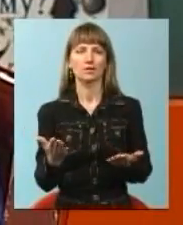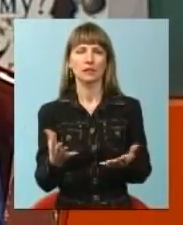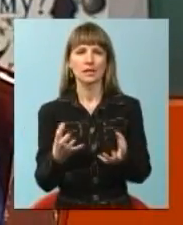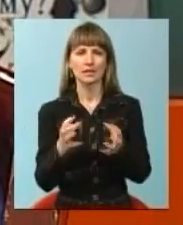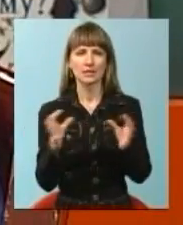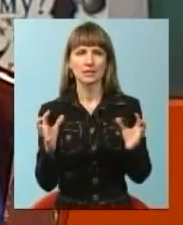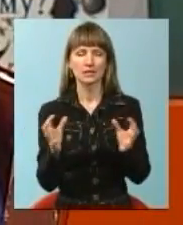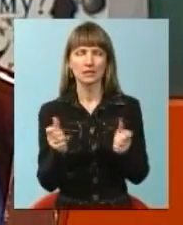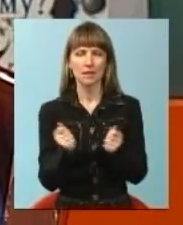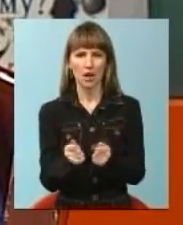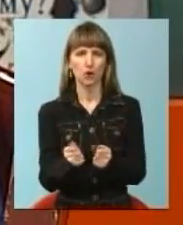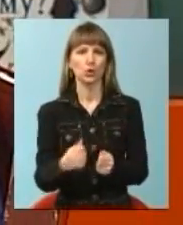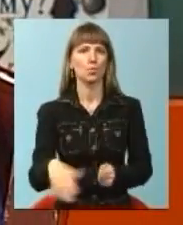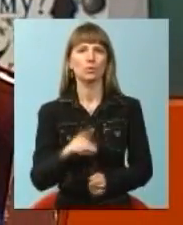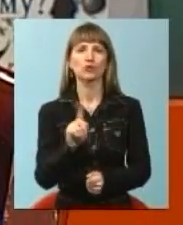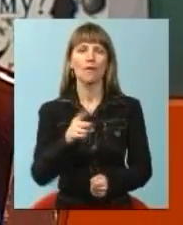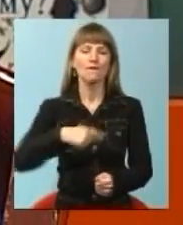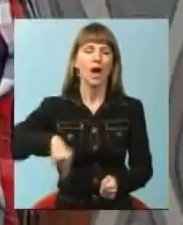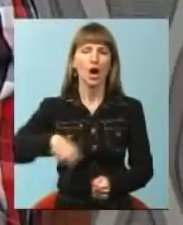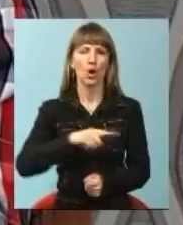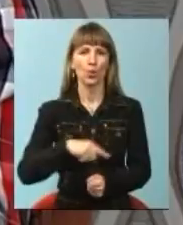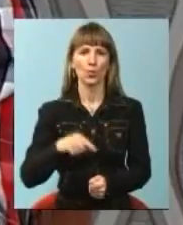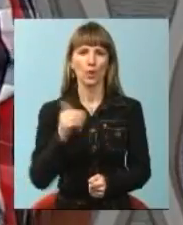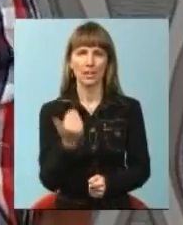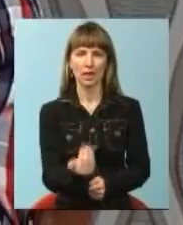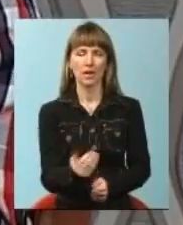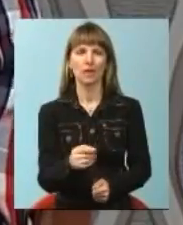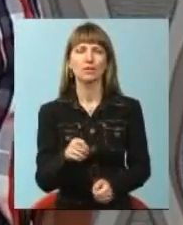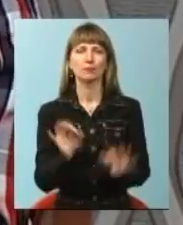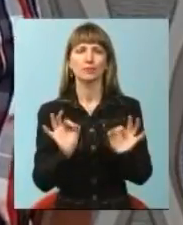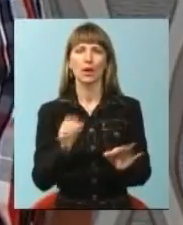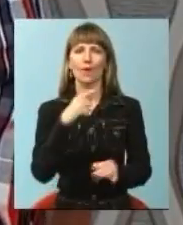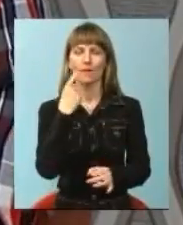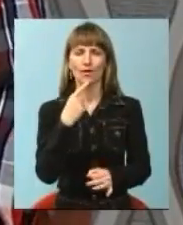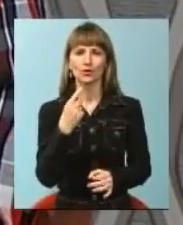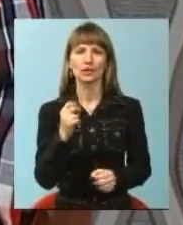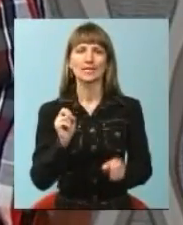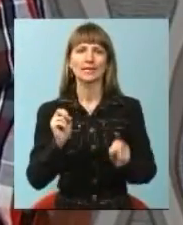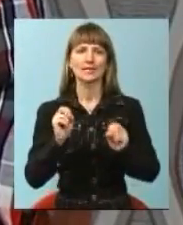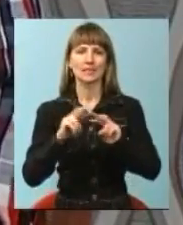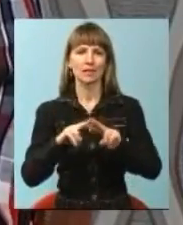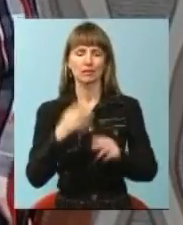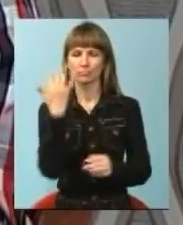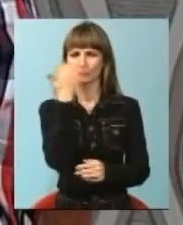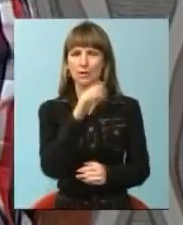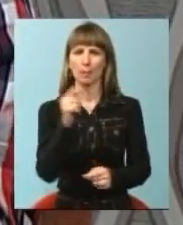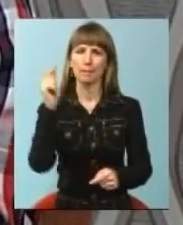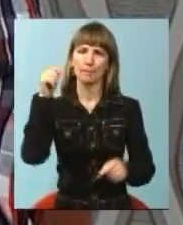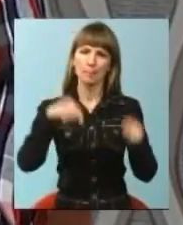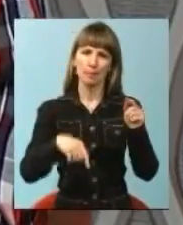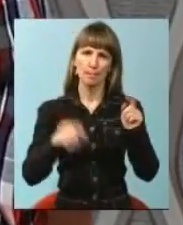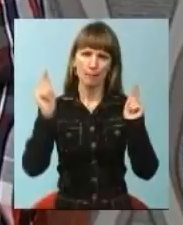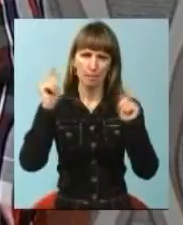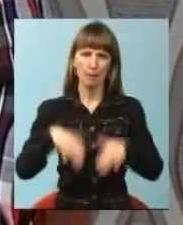здержує усе, що навколо її. Так, це ти абсолютно правильно говориш. А як ти гадаєш, і зірки ж, напевно, теж не падають, тому що вони там